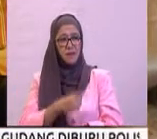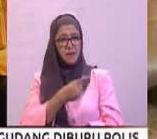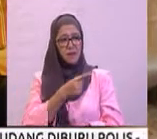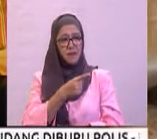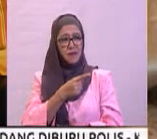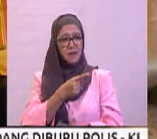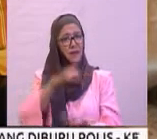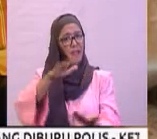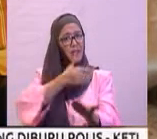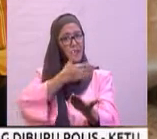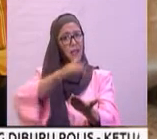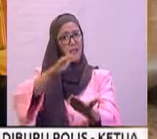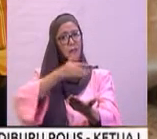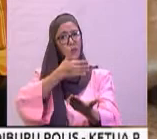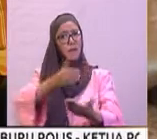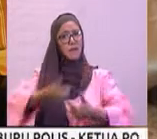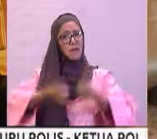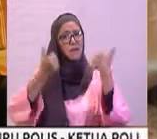kesukaan tu?